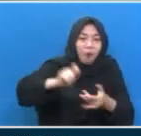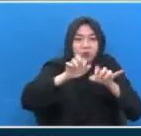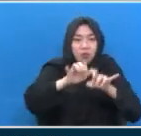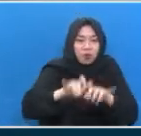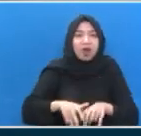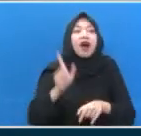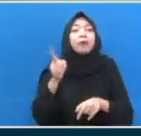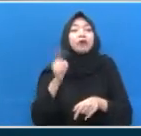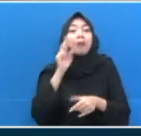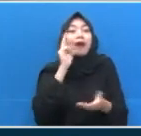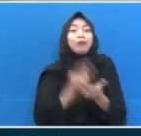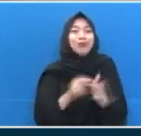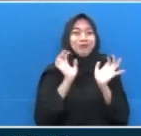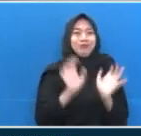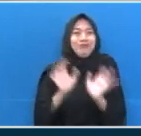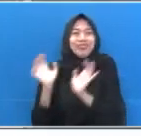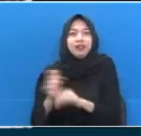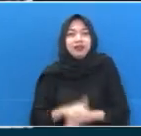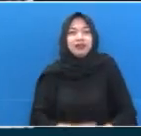buktinya Mungkin sedikit kan 11